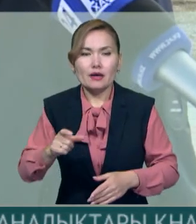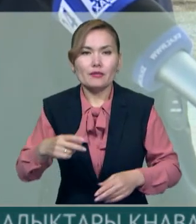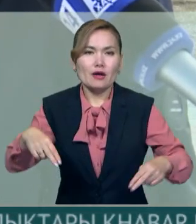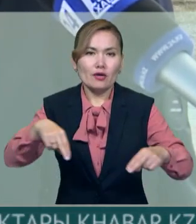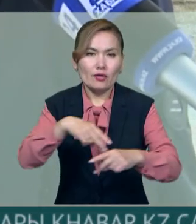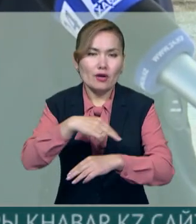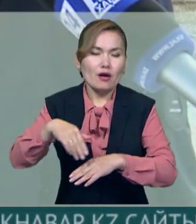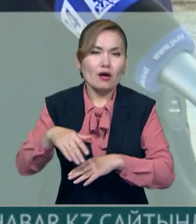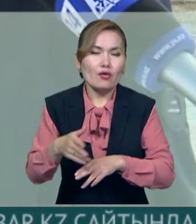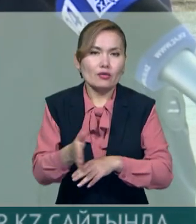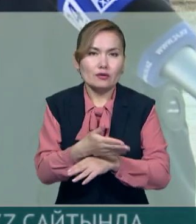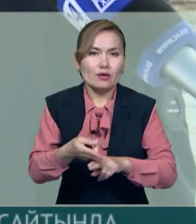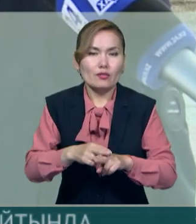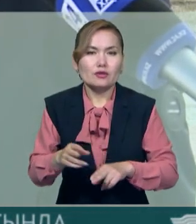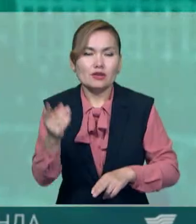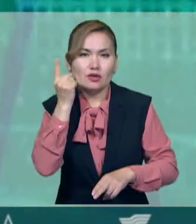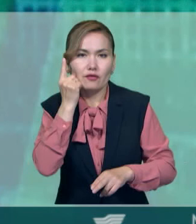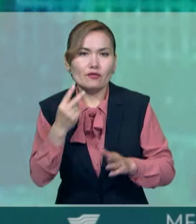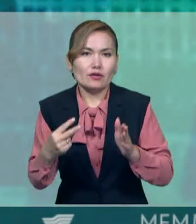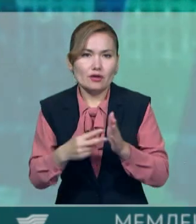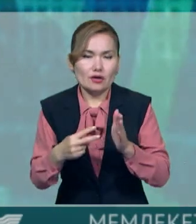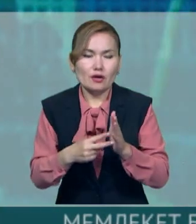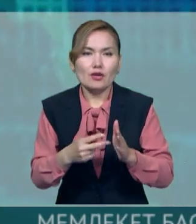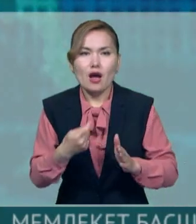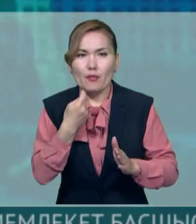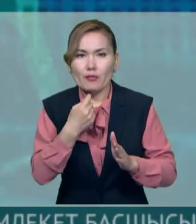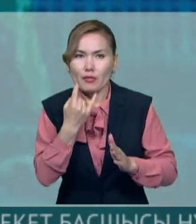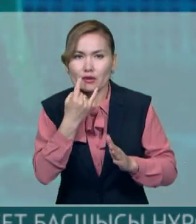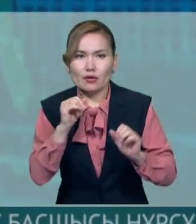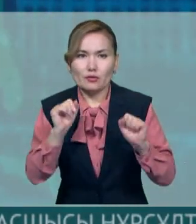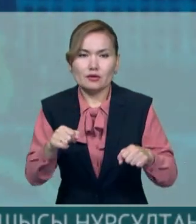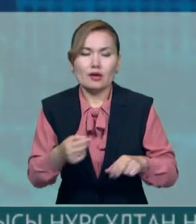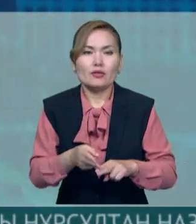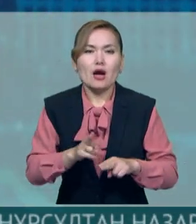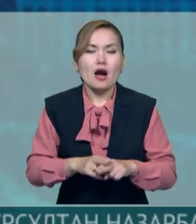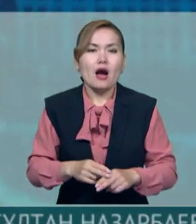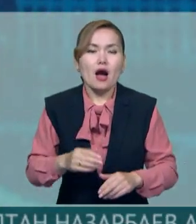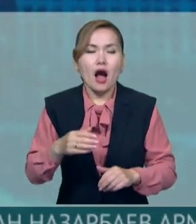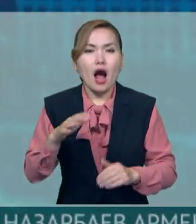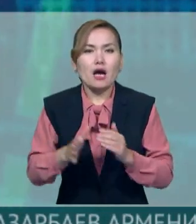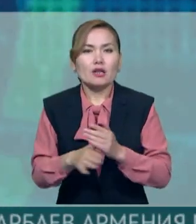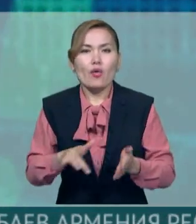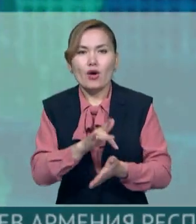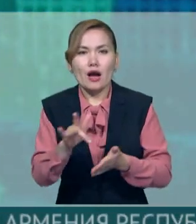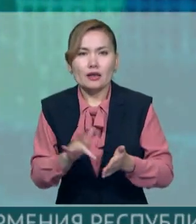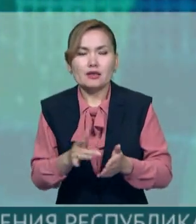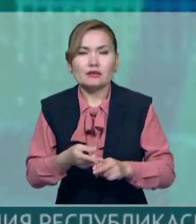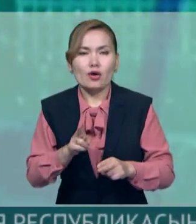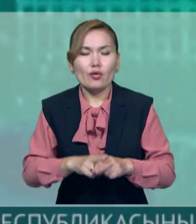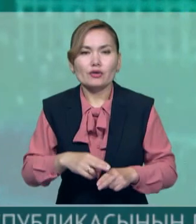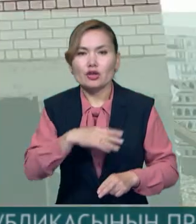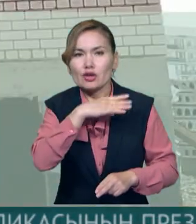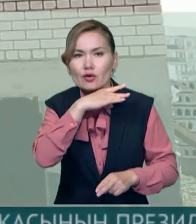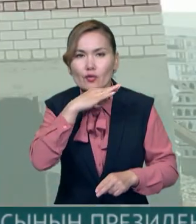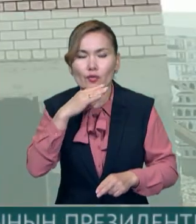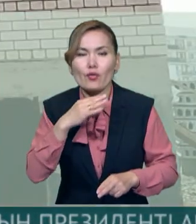ұялы телефондарын қуаттай алады. Атырау облысындағы тұрғын үй құрылысы қарқынды. Қазір 70 көп қабатты